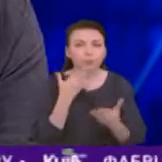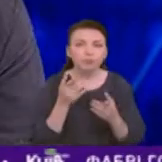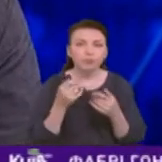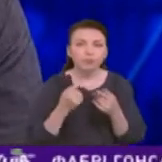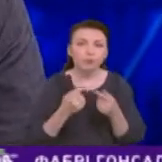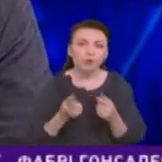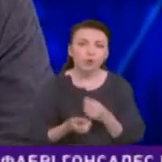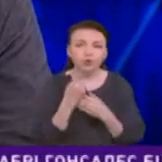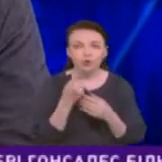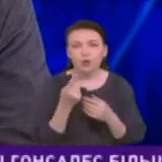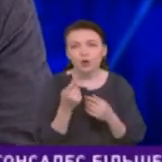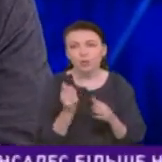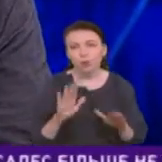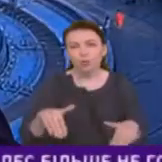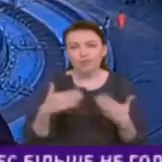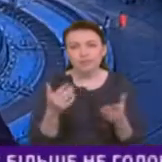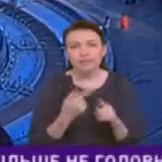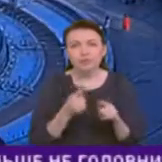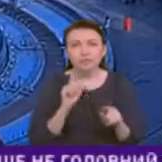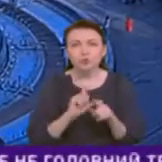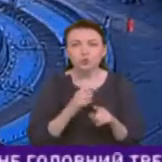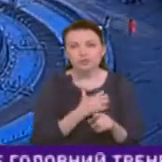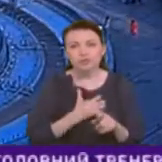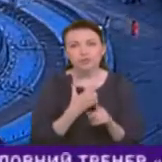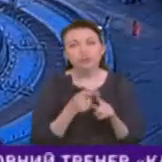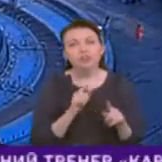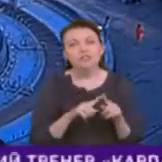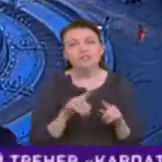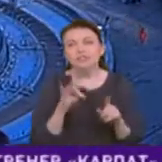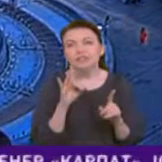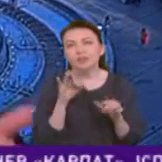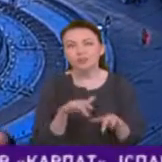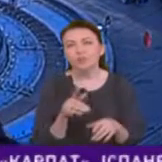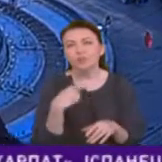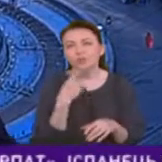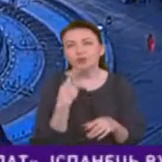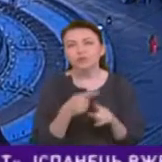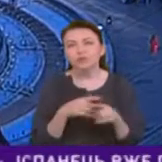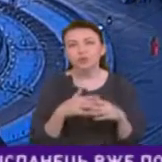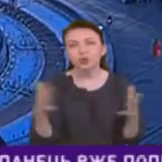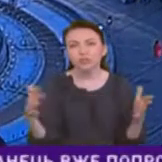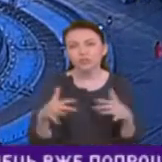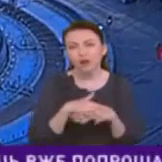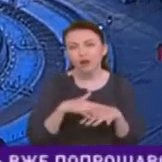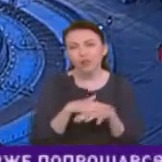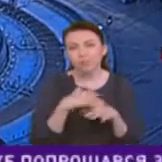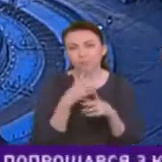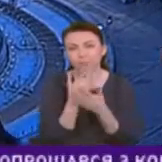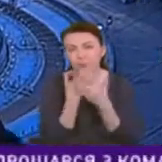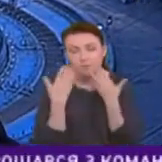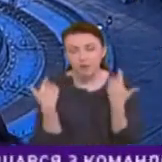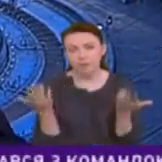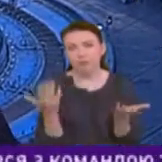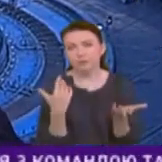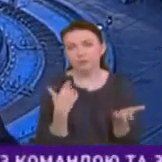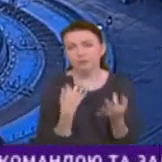Ну, насправді це дуже важливо, тому що ці речі, про які ми говоримо, на широкий загал в популярному розумінні немає. Але